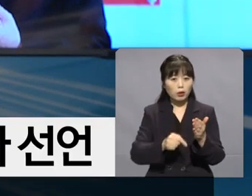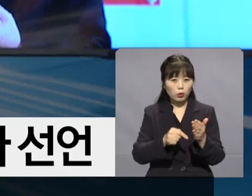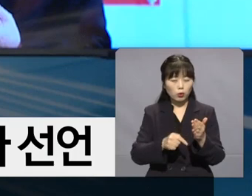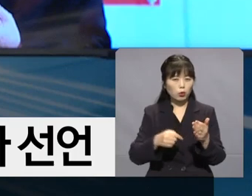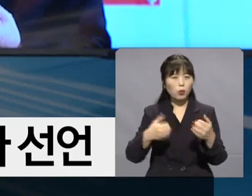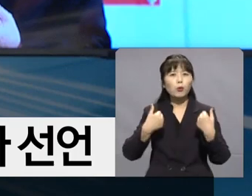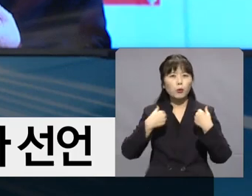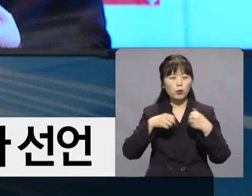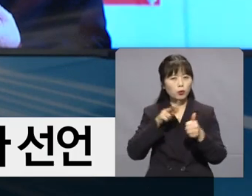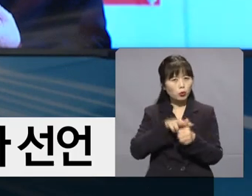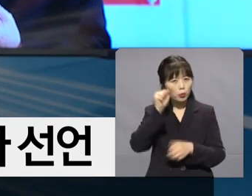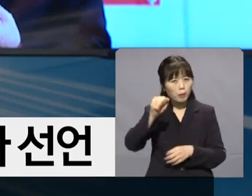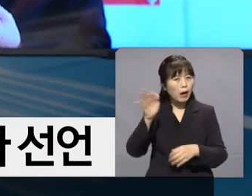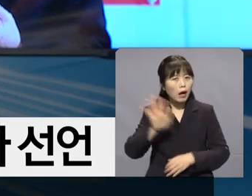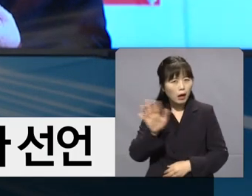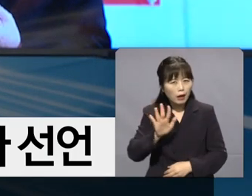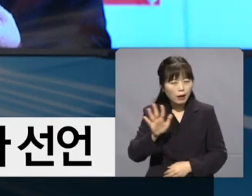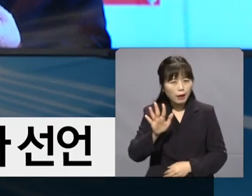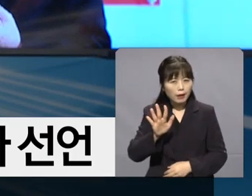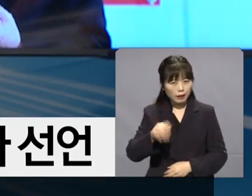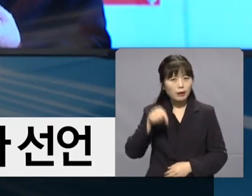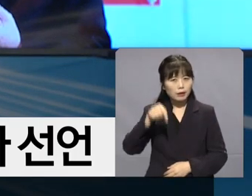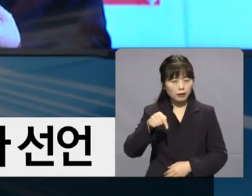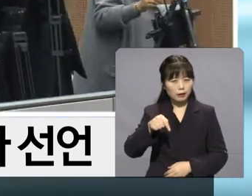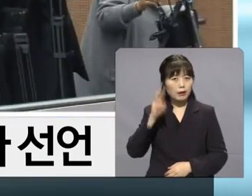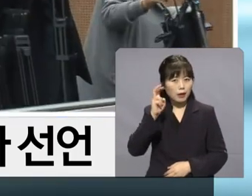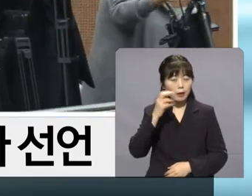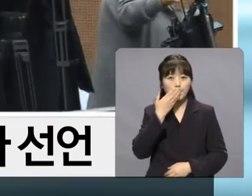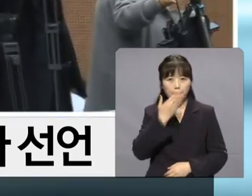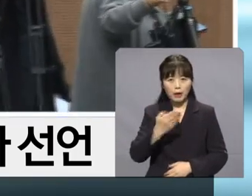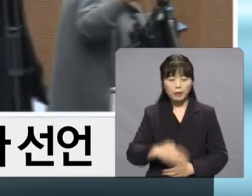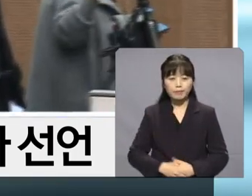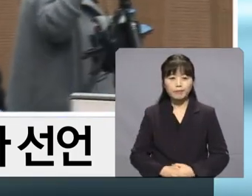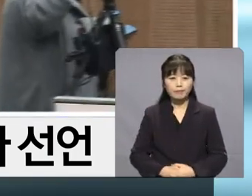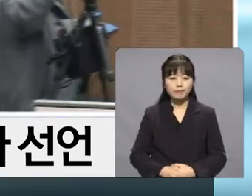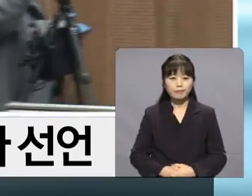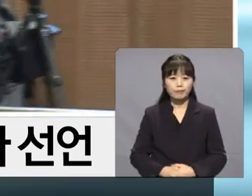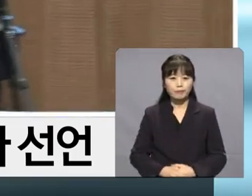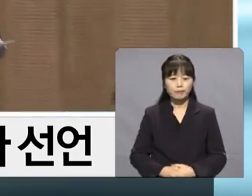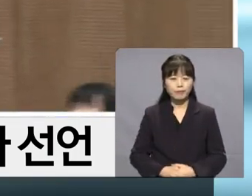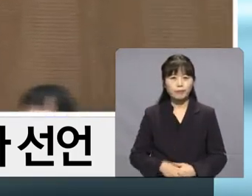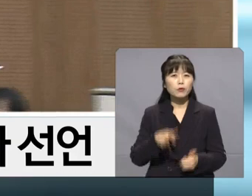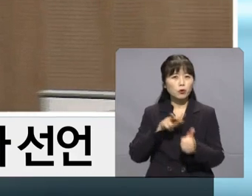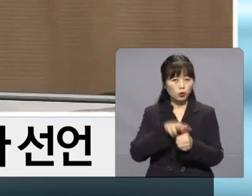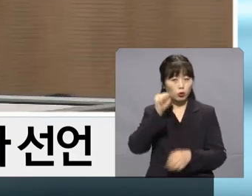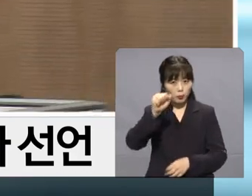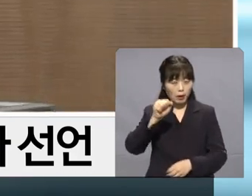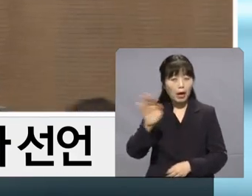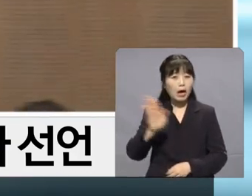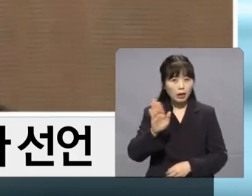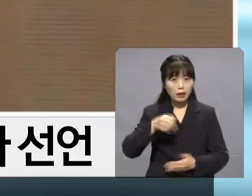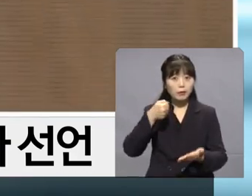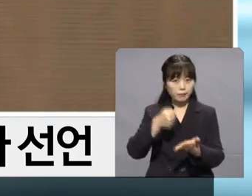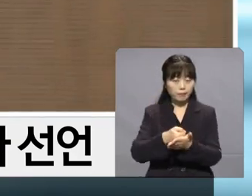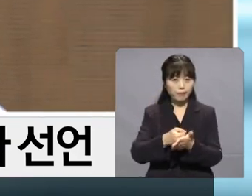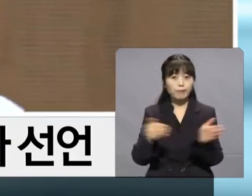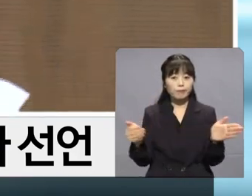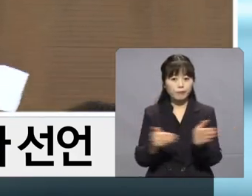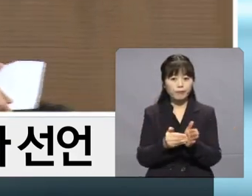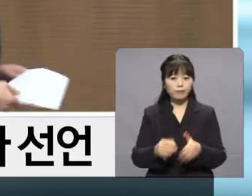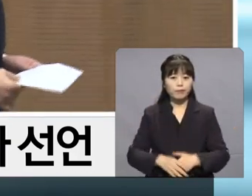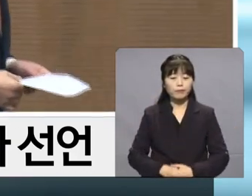불출마하는 쪽이 아니냐라고 지금 많이 관측을 했었는데 역시 이제 부출만 결정을 했습니다